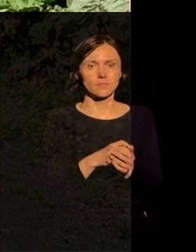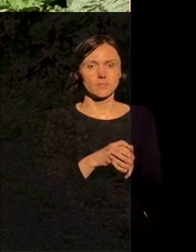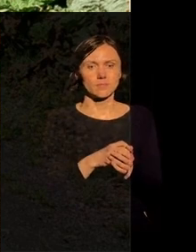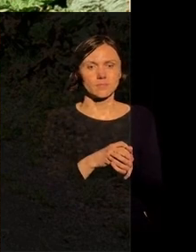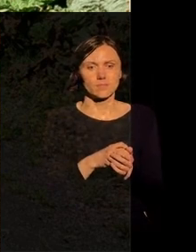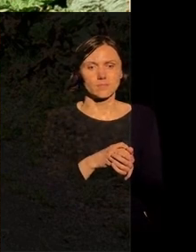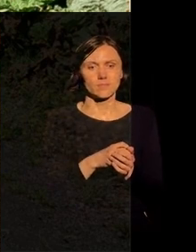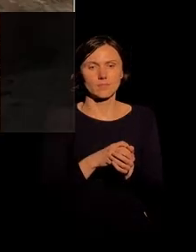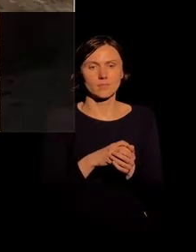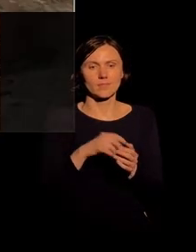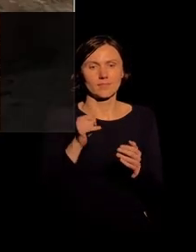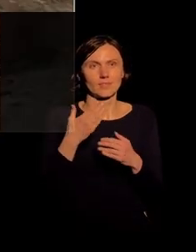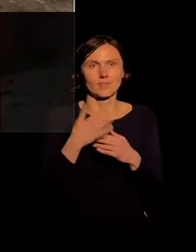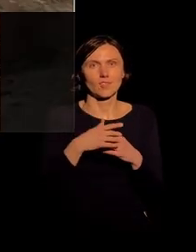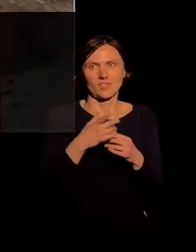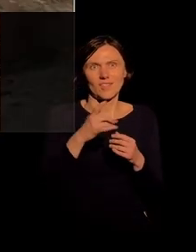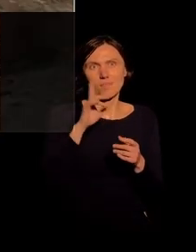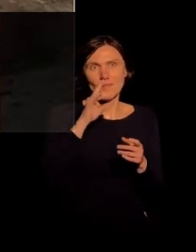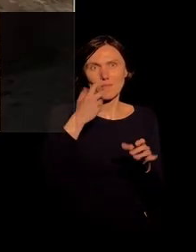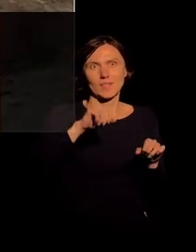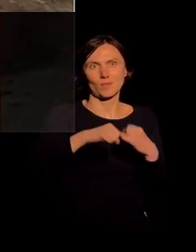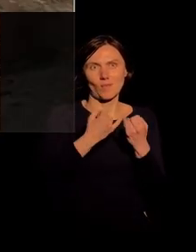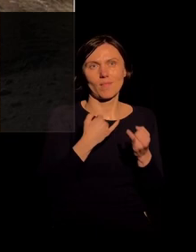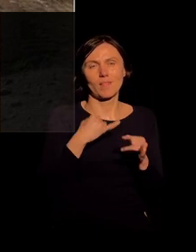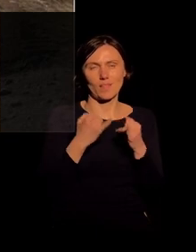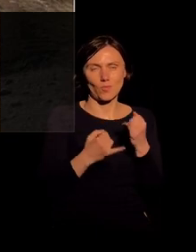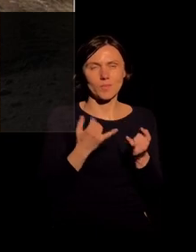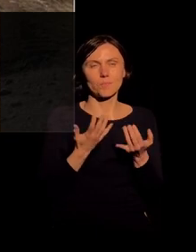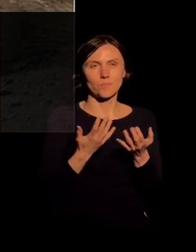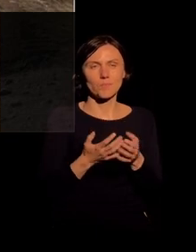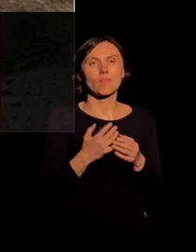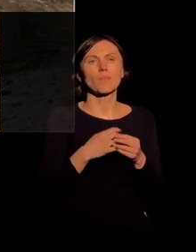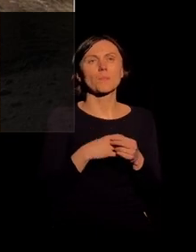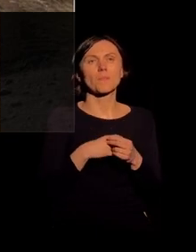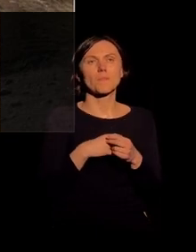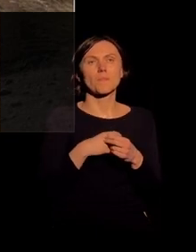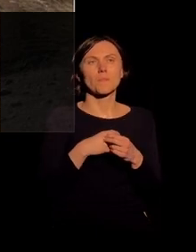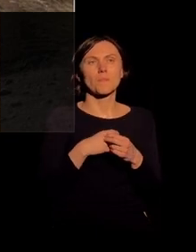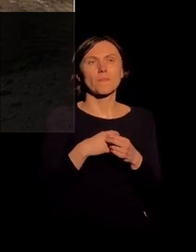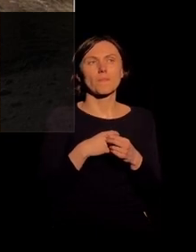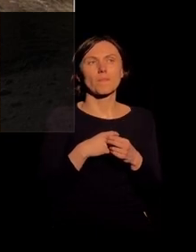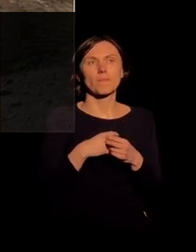się źle skończyło, bo skończyło się złamaną nogą. No w każdym razie